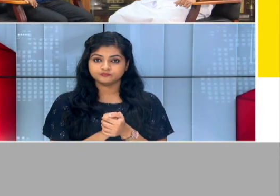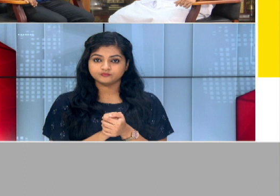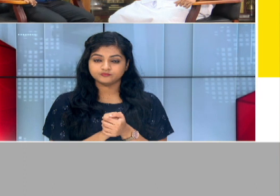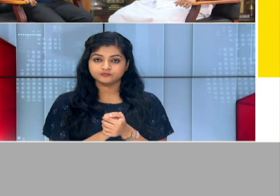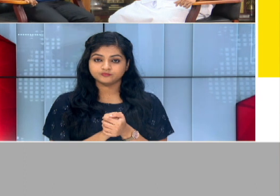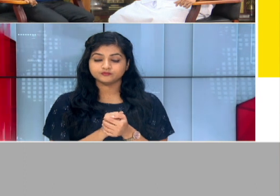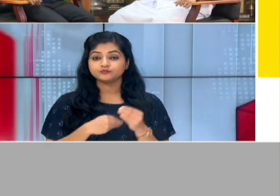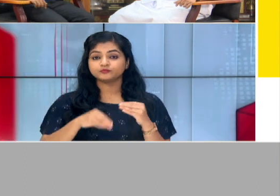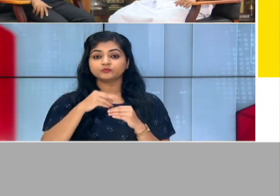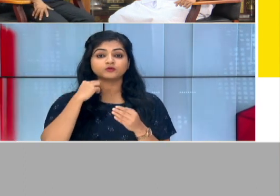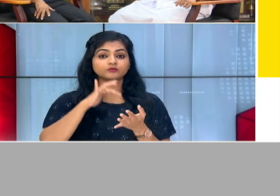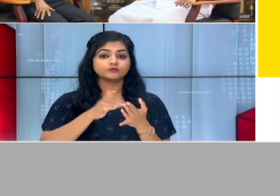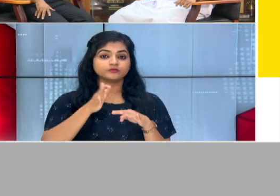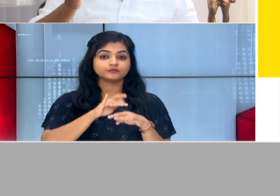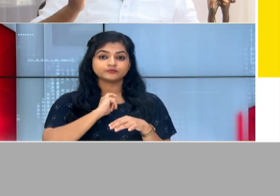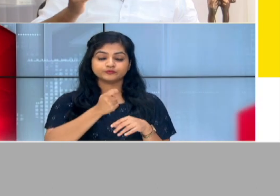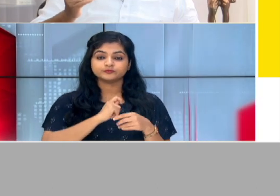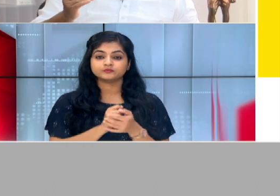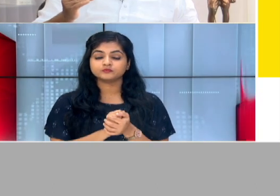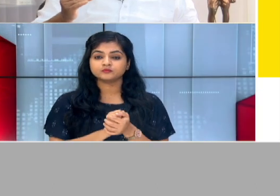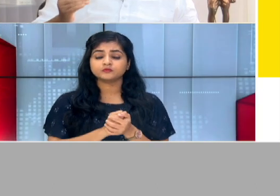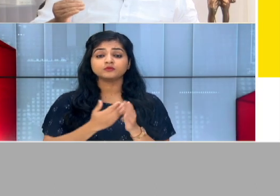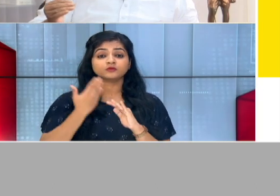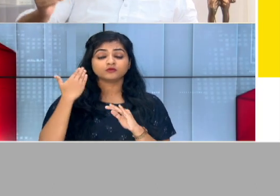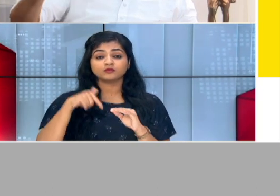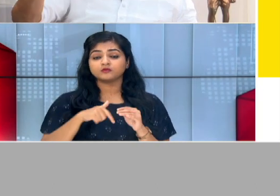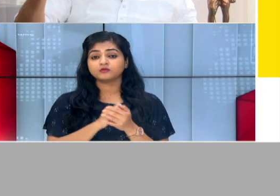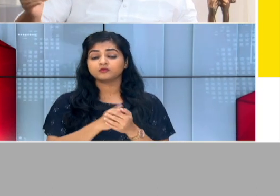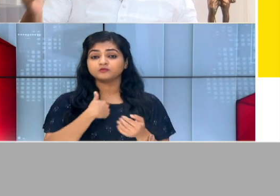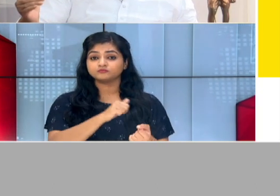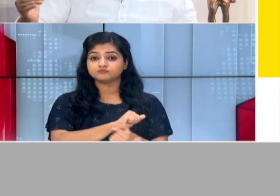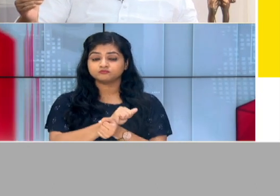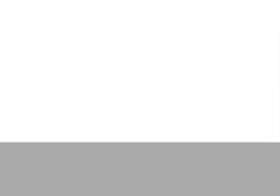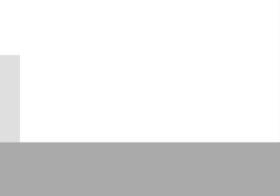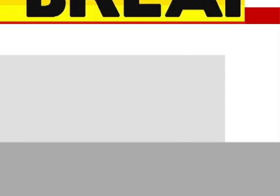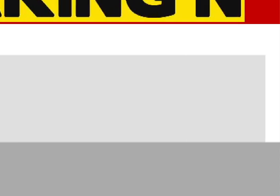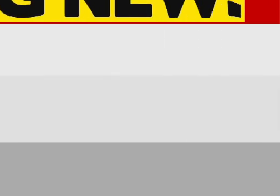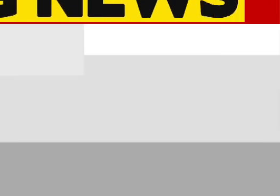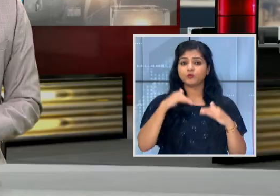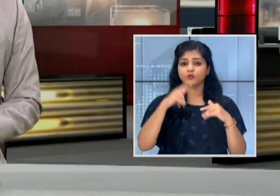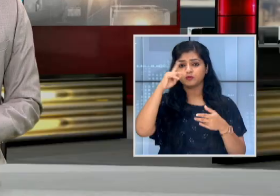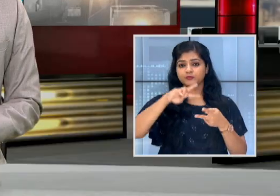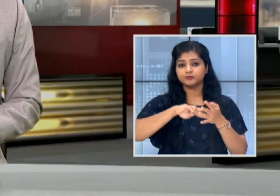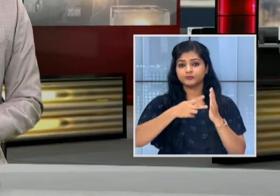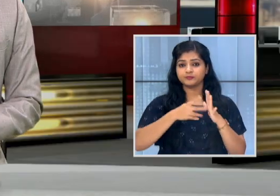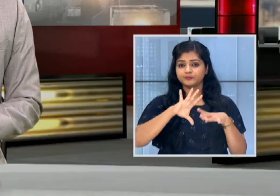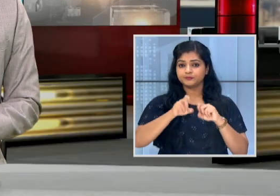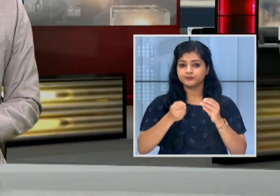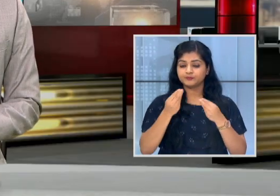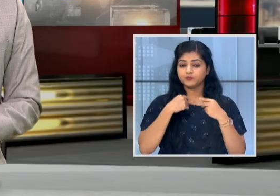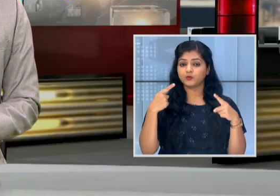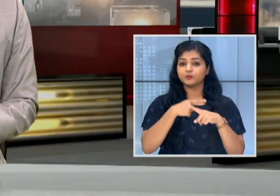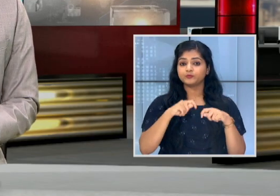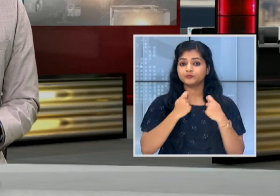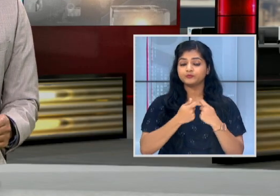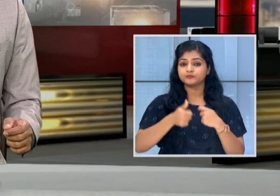അലമിൻ ചേരുന്നു തിരുവനന്തപുരത്ത് നിന്ന് വിശദാംശങ്ങളുമായി. അലമിൻ, നേരത്തെ തന്നെ തനിക്കെതിരായ അറസ്റ്റ് കേസ് നടപടികളൊക്കെ രാഷ്ട്രീയ ഗൂഢാലോചനയുടെ ഭാഗമെന്ന് പ്രതിപക്ഷ